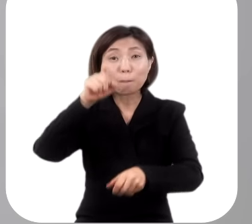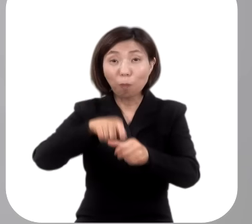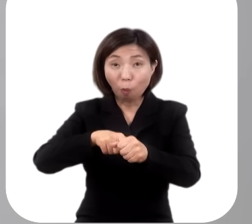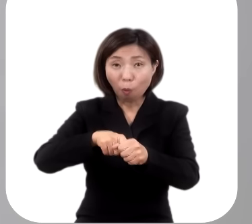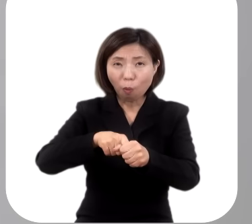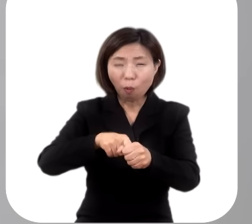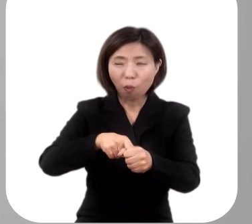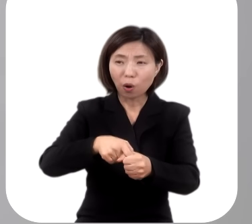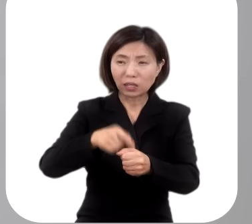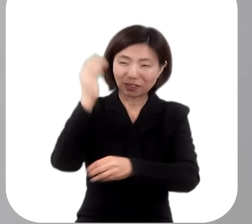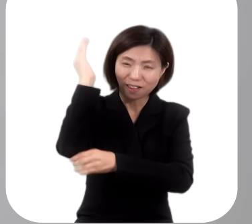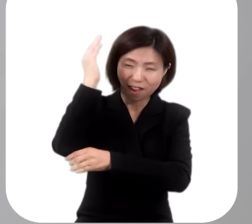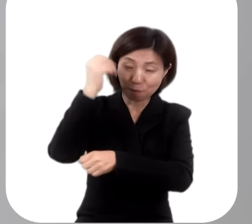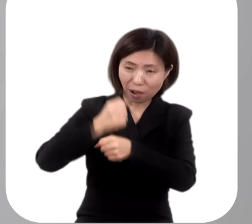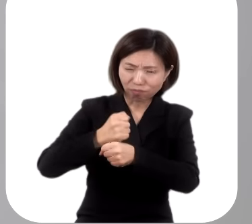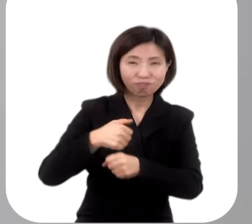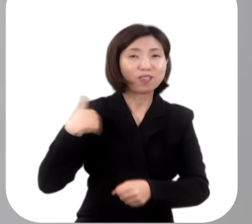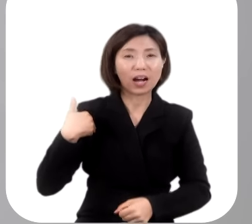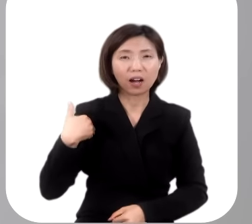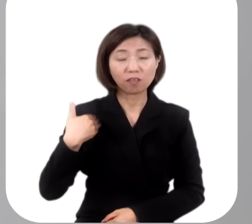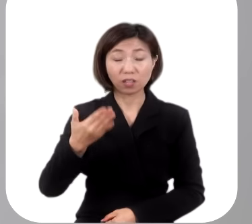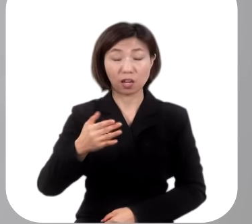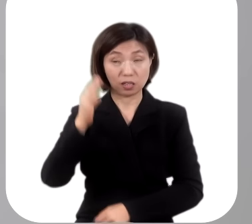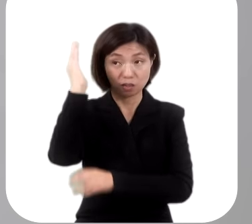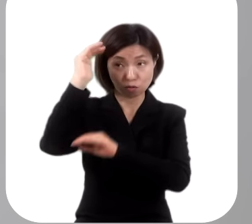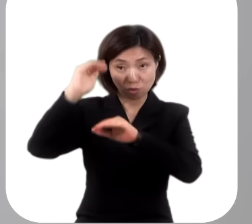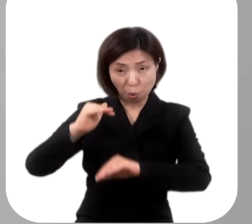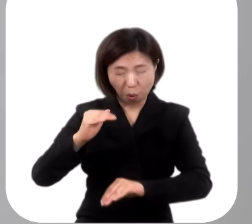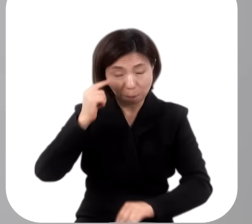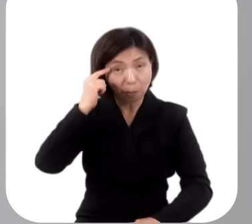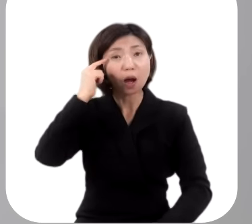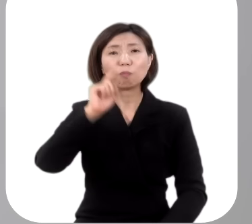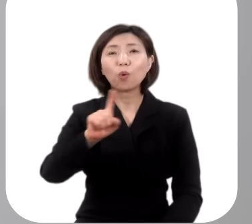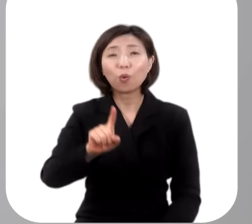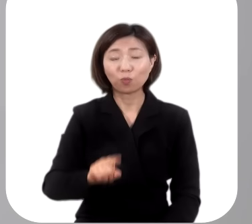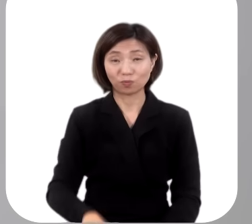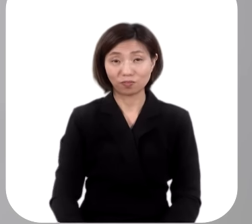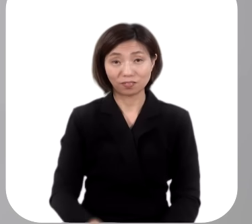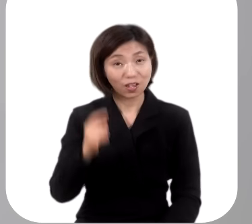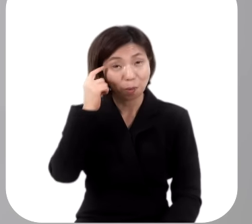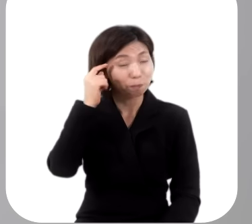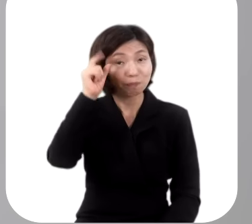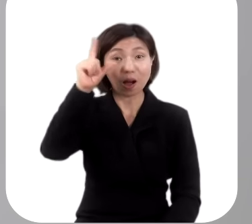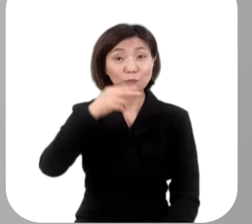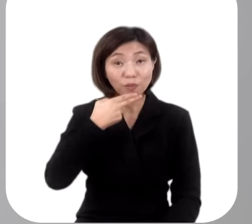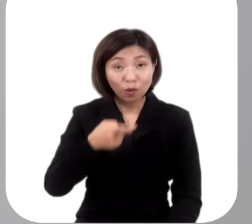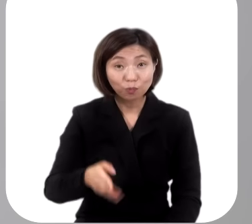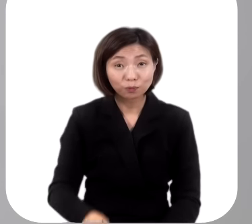만든 얘기인지는 모르지만, 이 얘기 들으면서 자기 탁 깨친 게 없어.